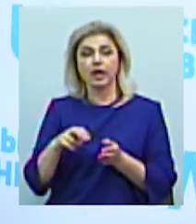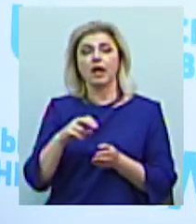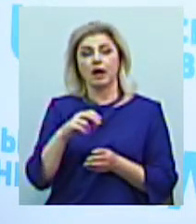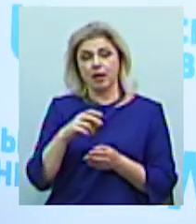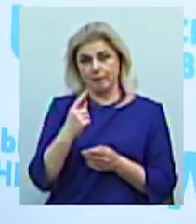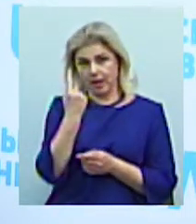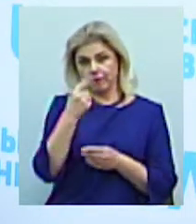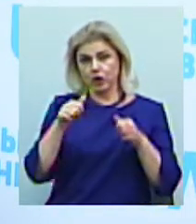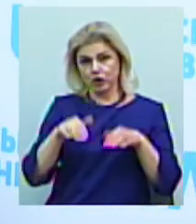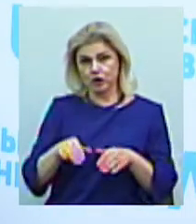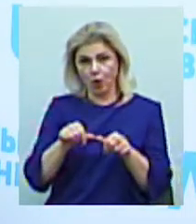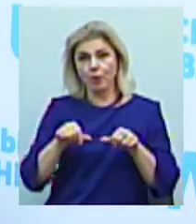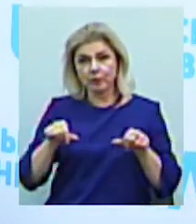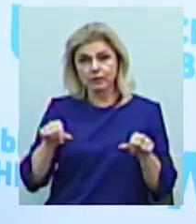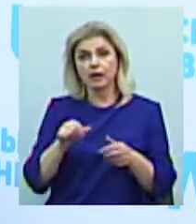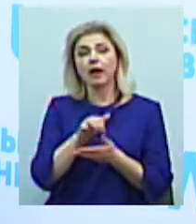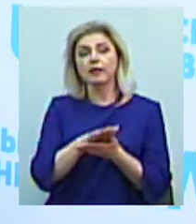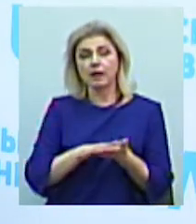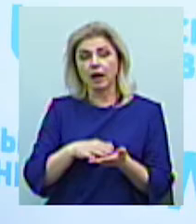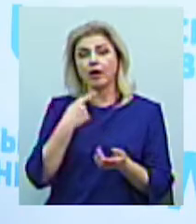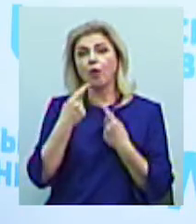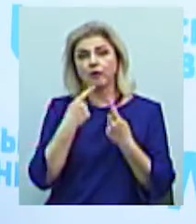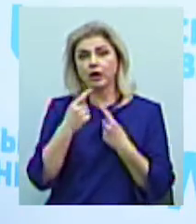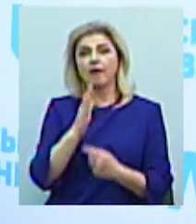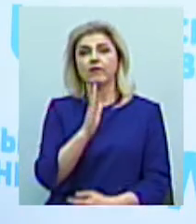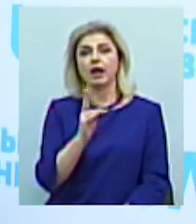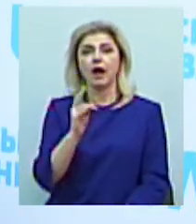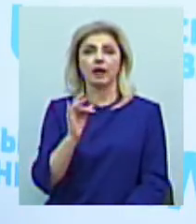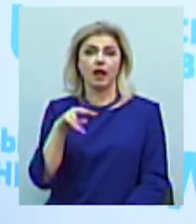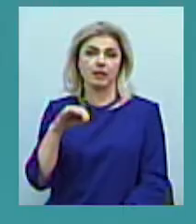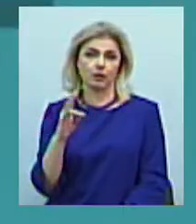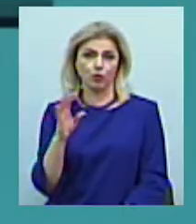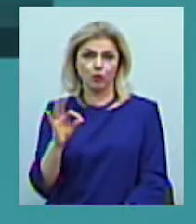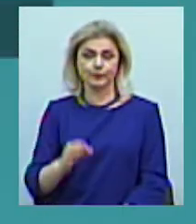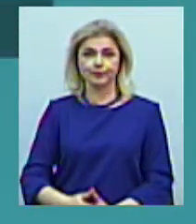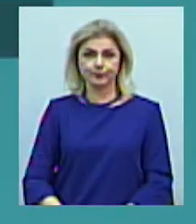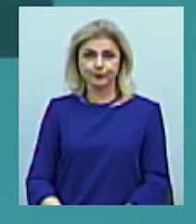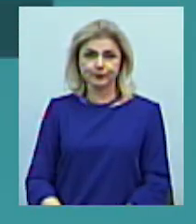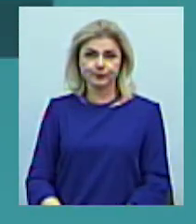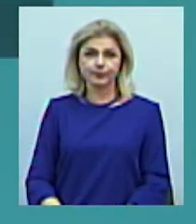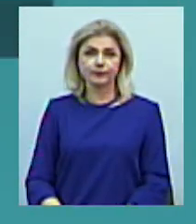перше рішення комісії. Далі говорить Володимир Криленко. Прошу.